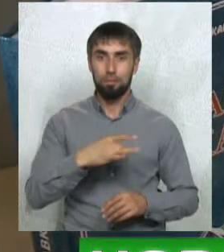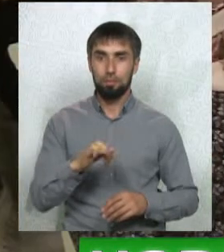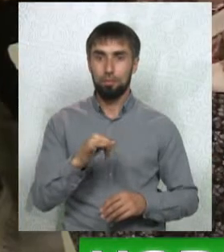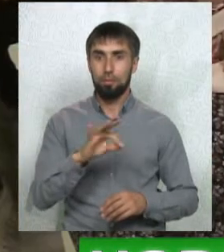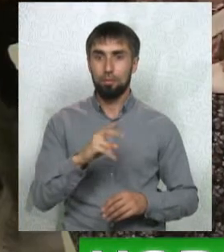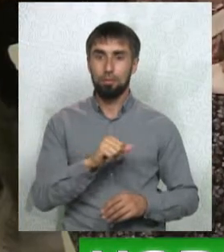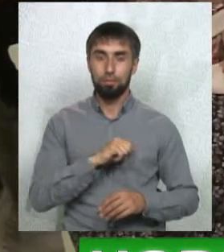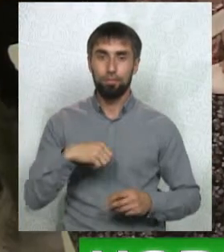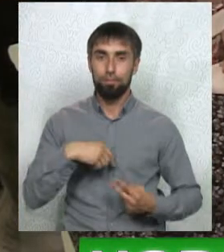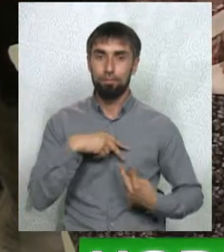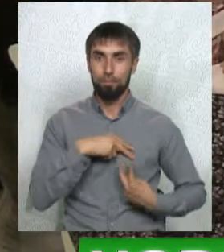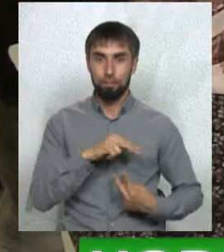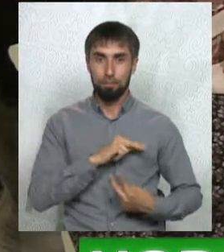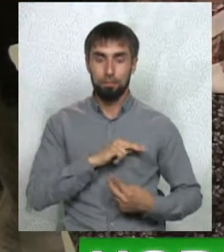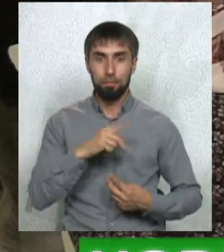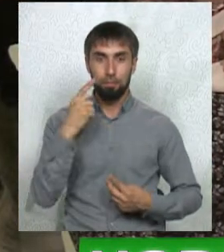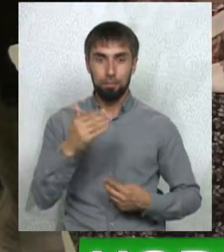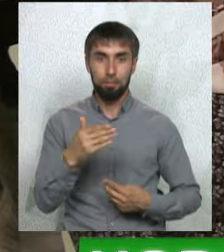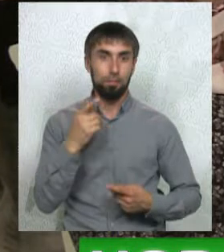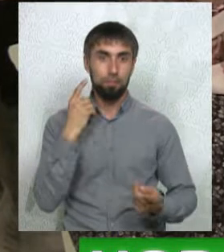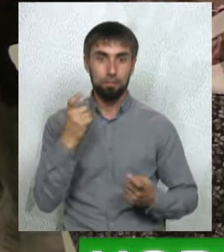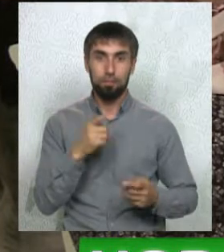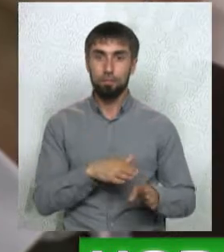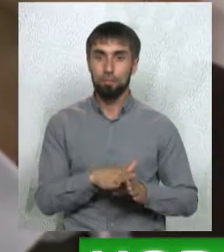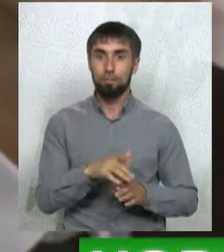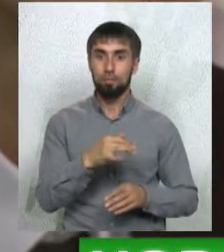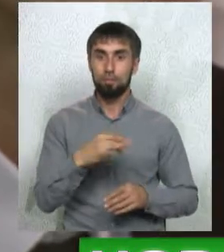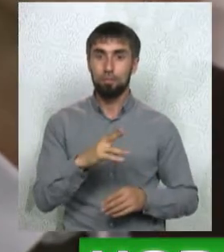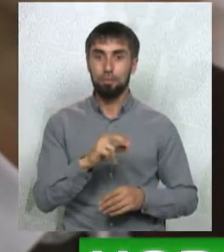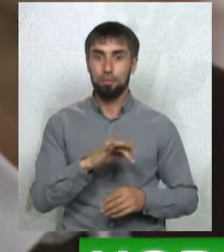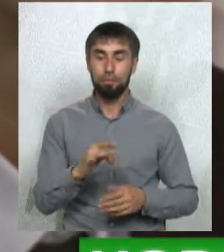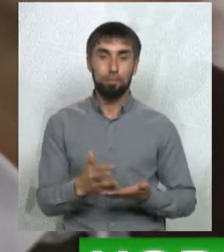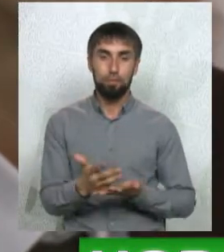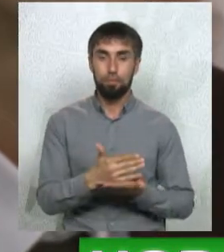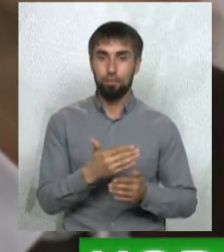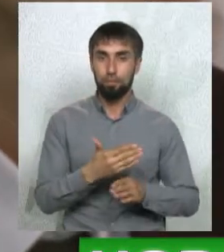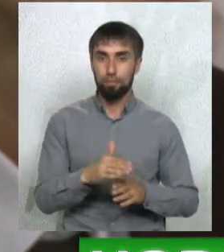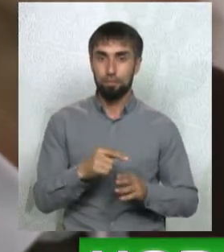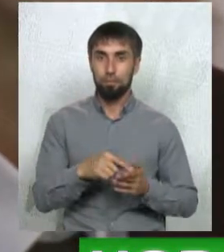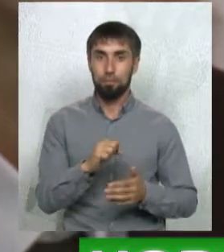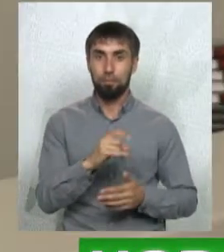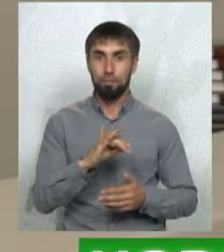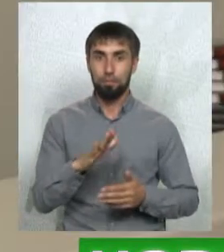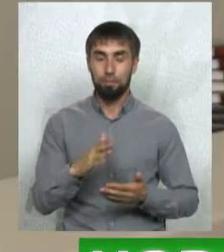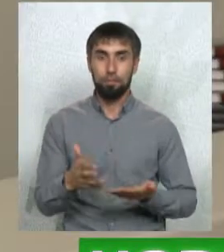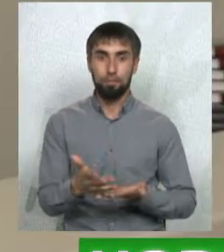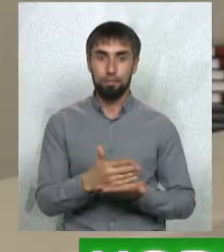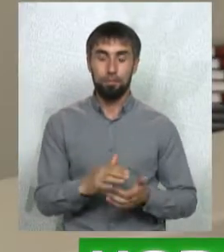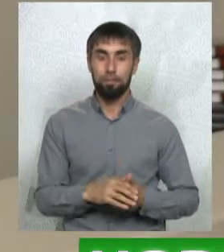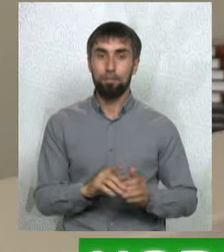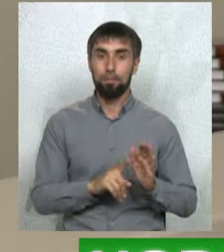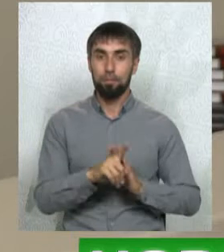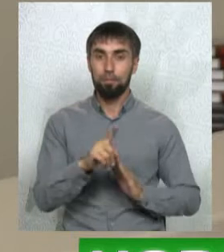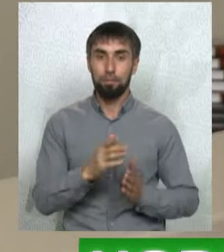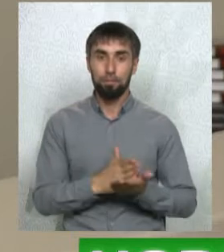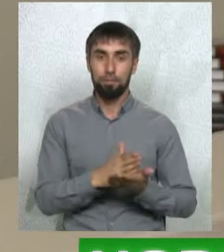одна из самых трудоемких работ автора. Информация о полном георгиевском кавалере собиралась по крупицам в архивах. Начав службу в